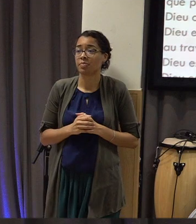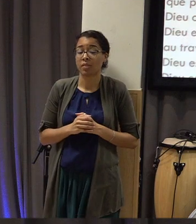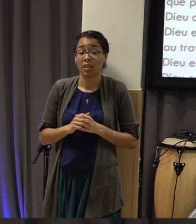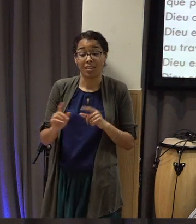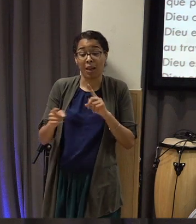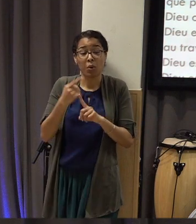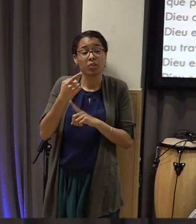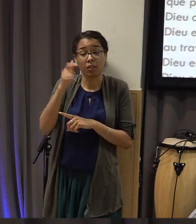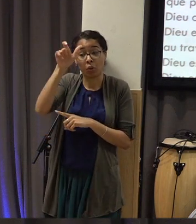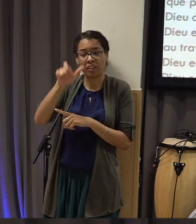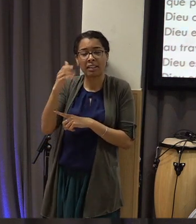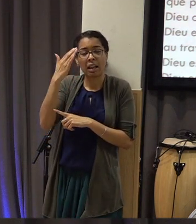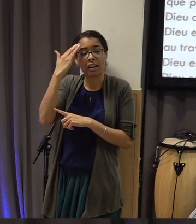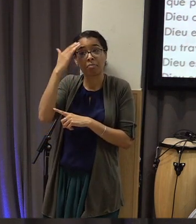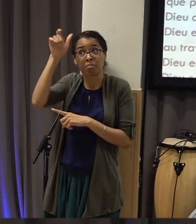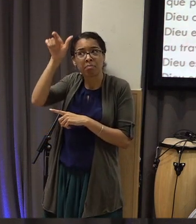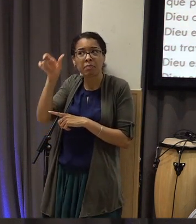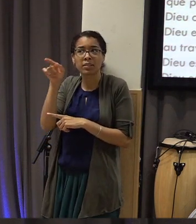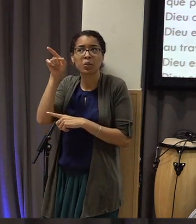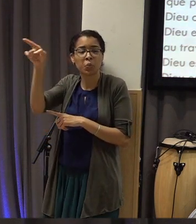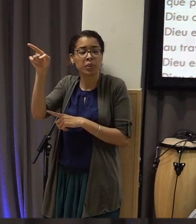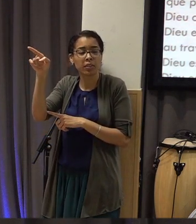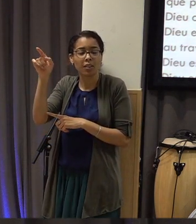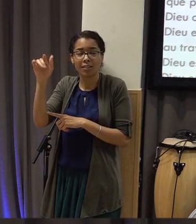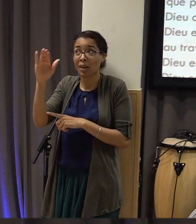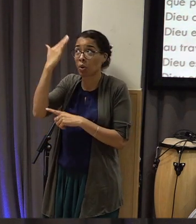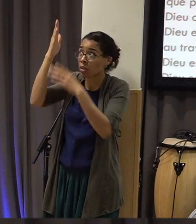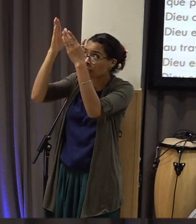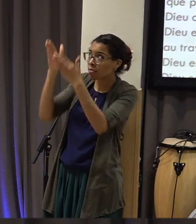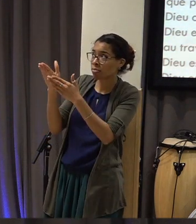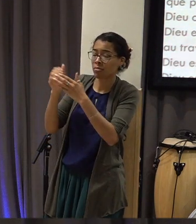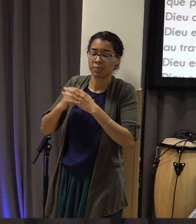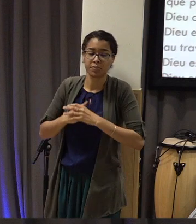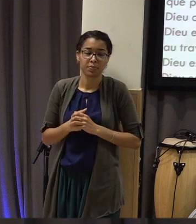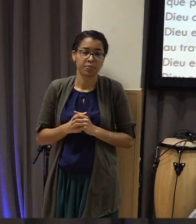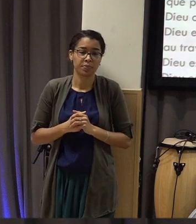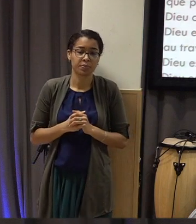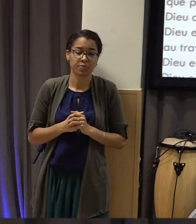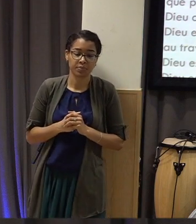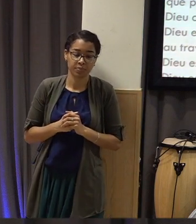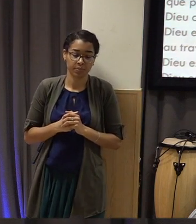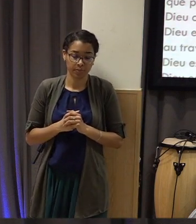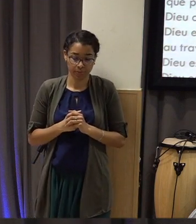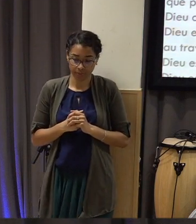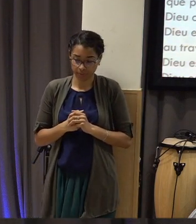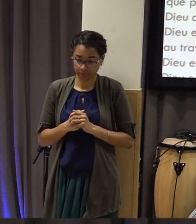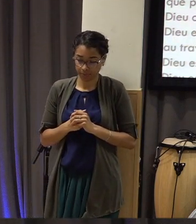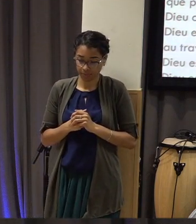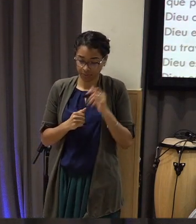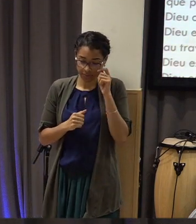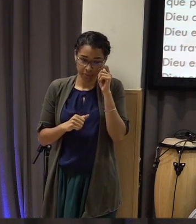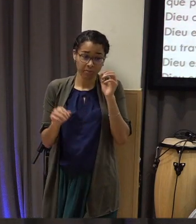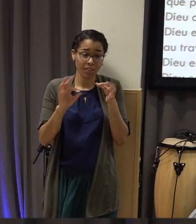Il est important de connaître celui à qui on doit. Il y a un proverbe ivoirien qui